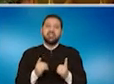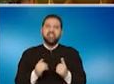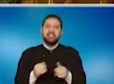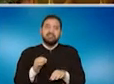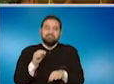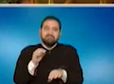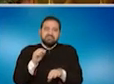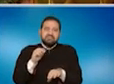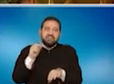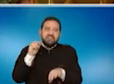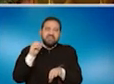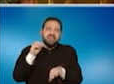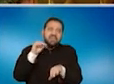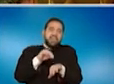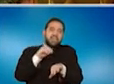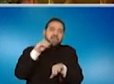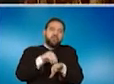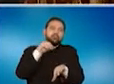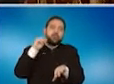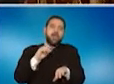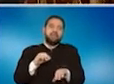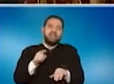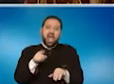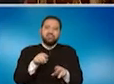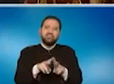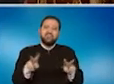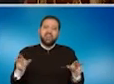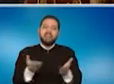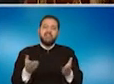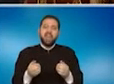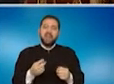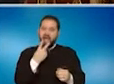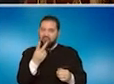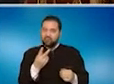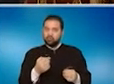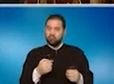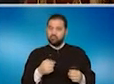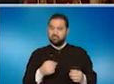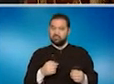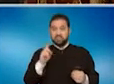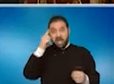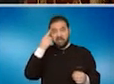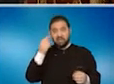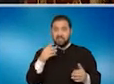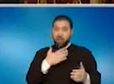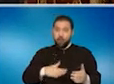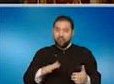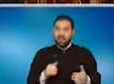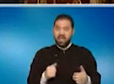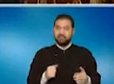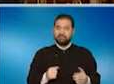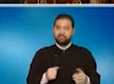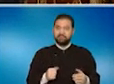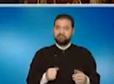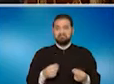poate așa dătătoare de duc de trezvie. Acest frate care a văzut cartea a poftit-o măcar să-i zilele astea să se